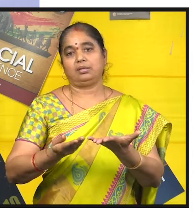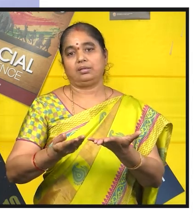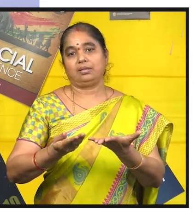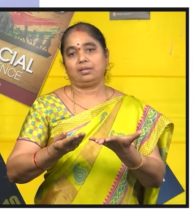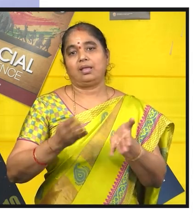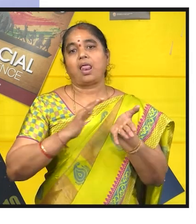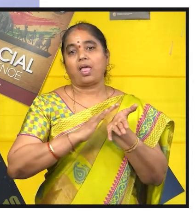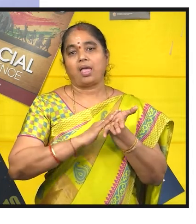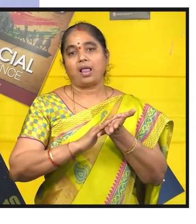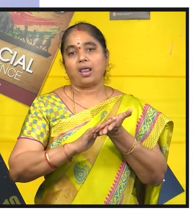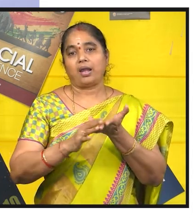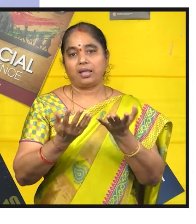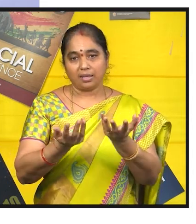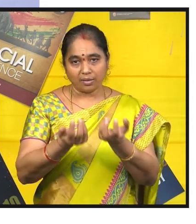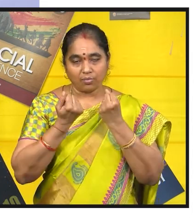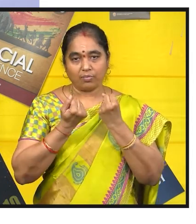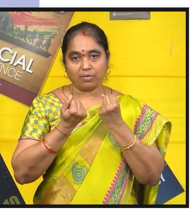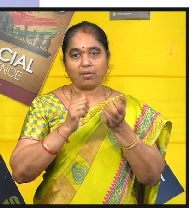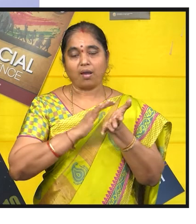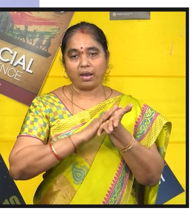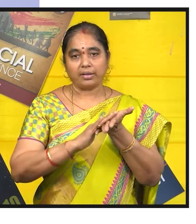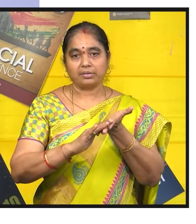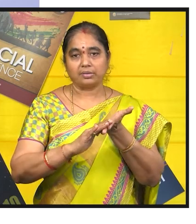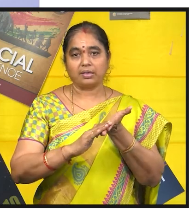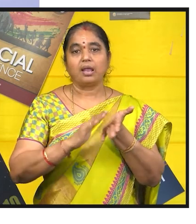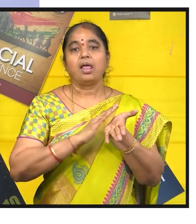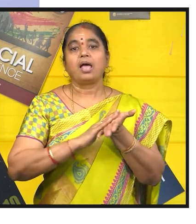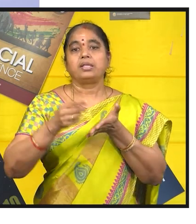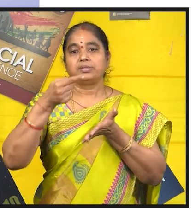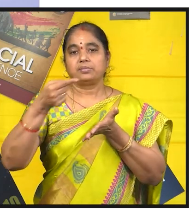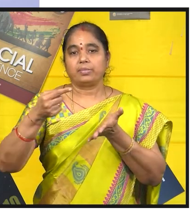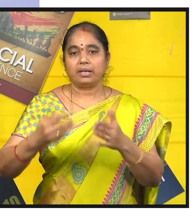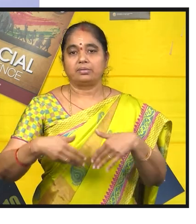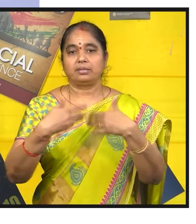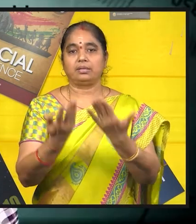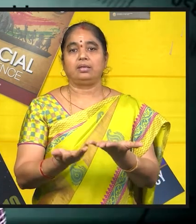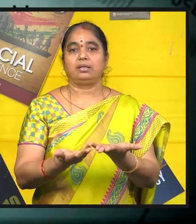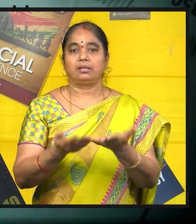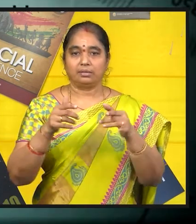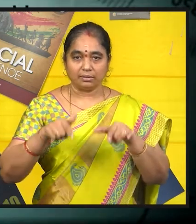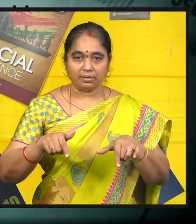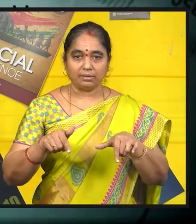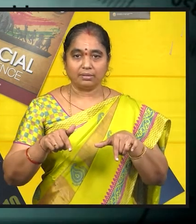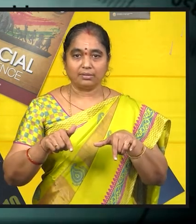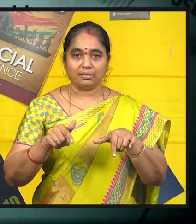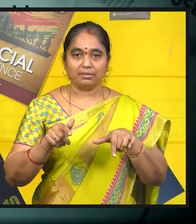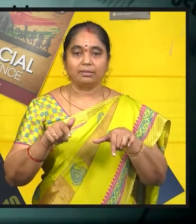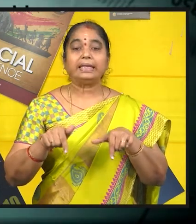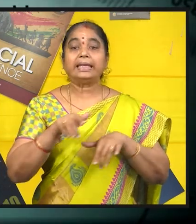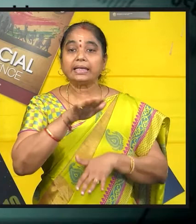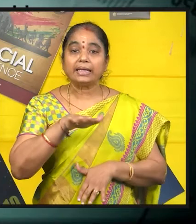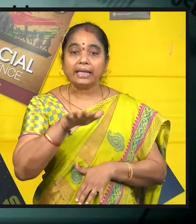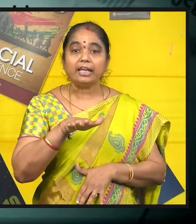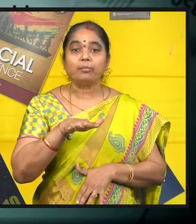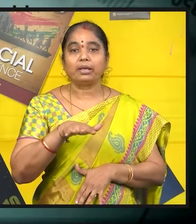பொறுத்த வரைக்கும் ஹாலைடை உருவாக்கும். இங்கே ஹைட்ரஜனோ எதை கொடுக்கிறதுன்னு சொன்னால் H- கொடுக்கிறது. ஆக இதை நம்ம